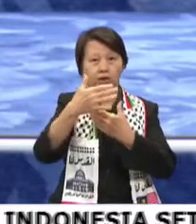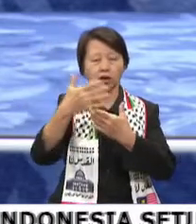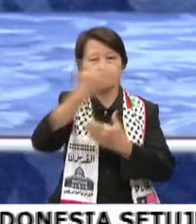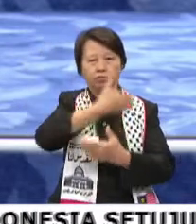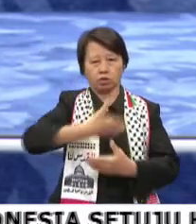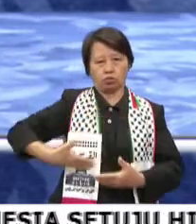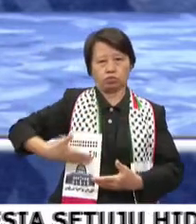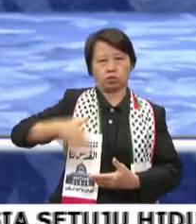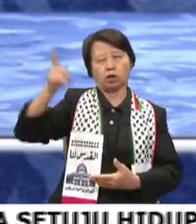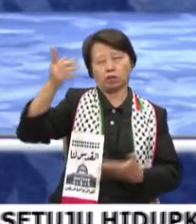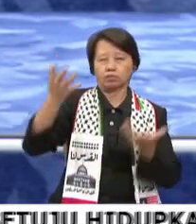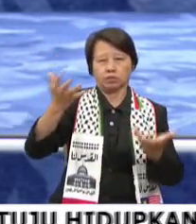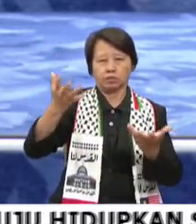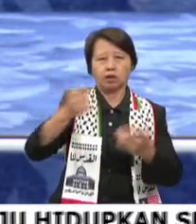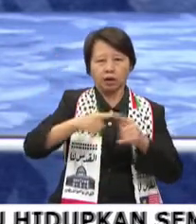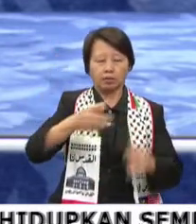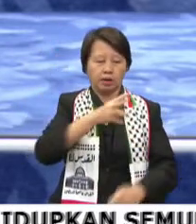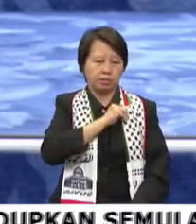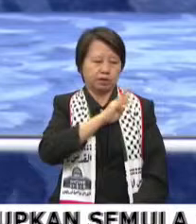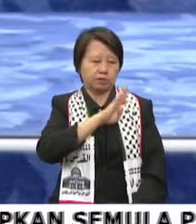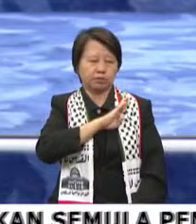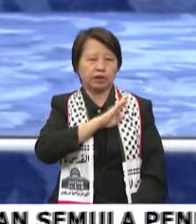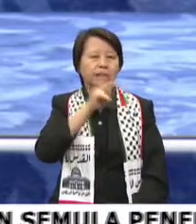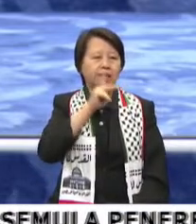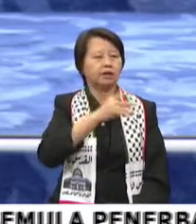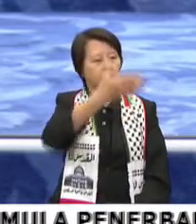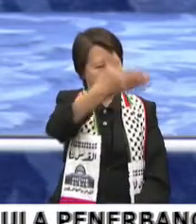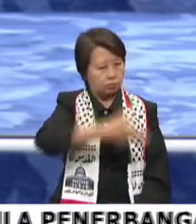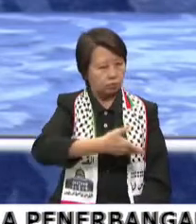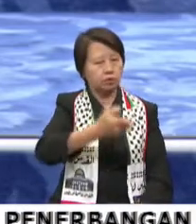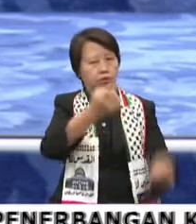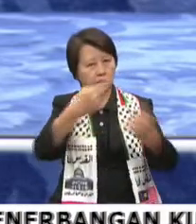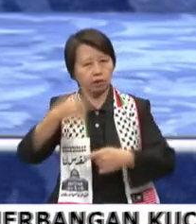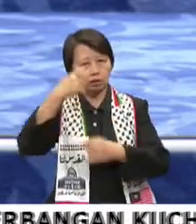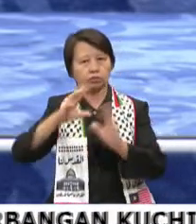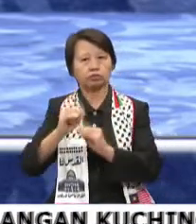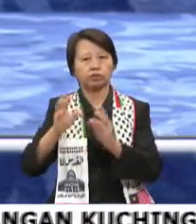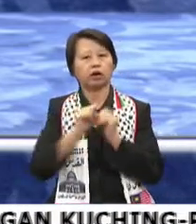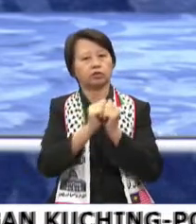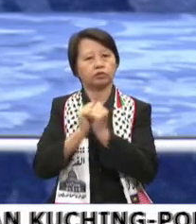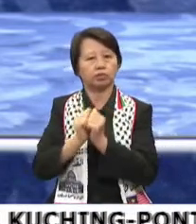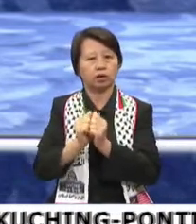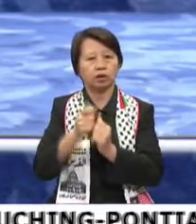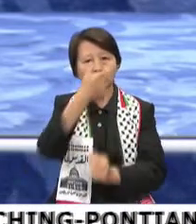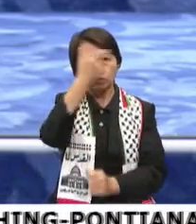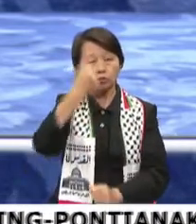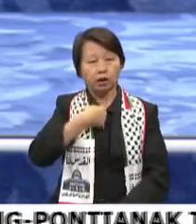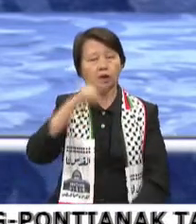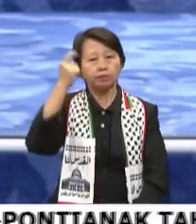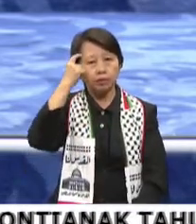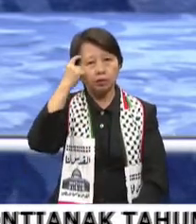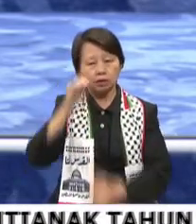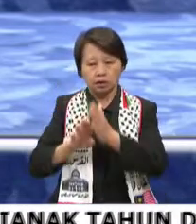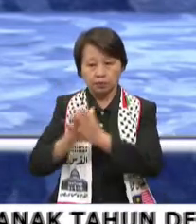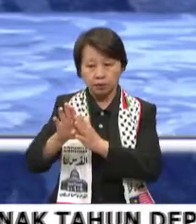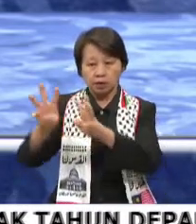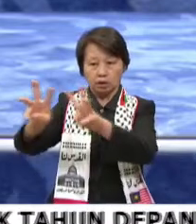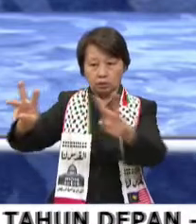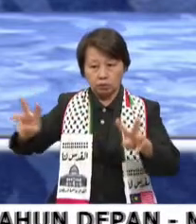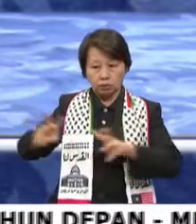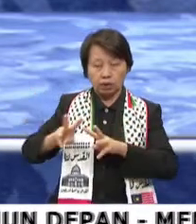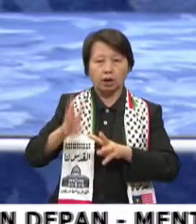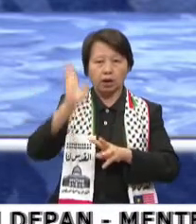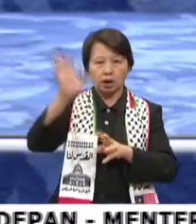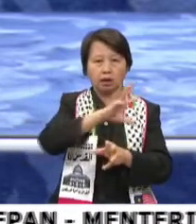umrah tetapi menteri besar Kedah itu dipelawa dalam semua mesyuarat kerana saya fikir pembangunan wilayah itu akan